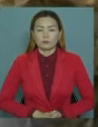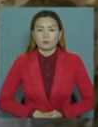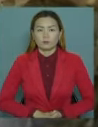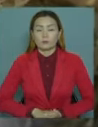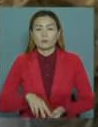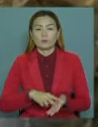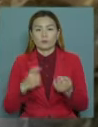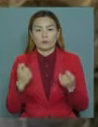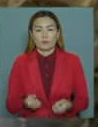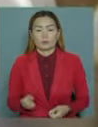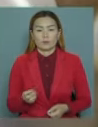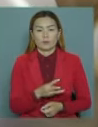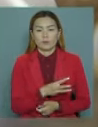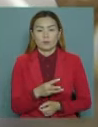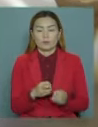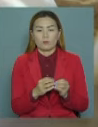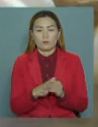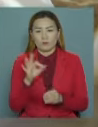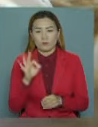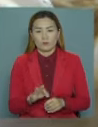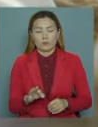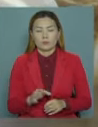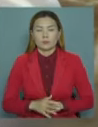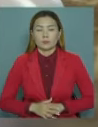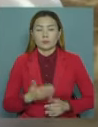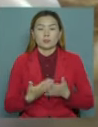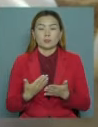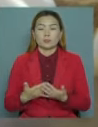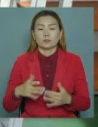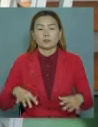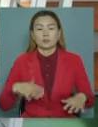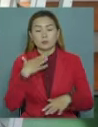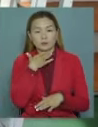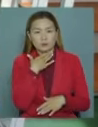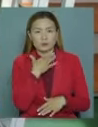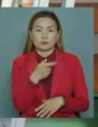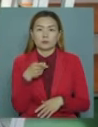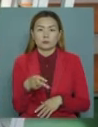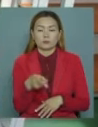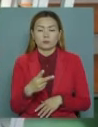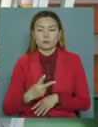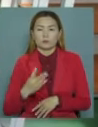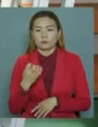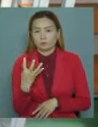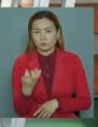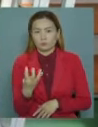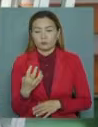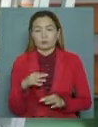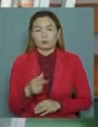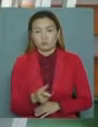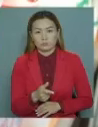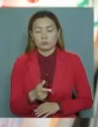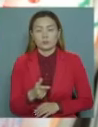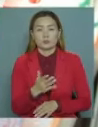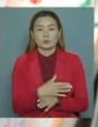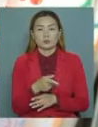Цены дешевле рыночных на 15%. К примеру, говядину и конину здесь продают по 2400 тенге,